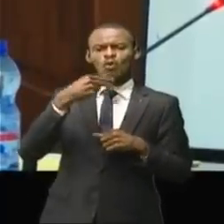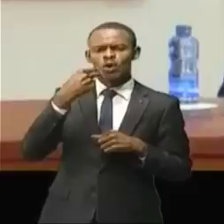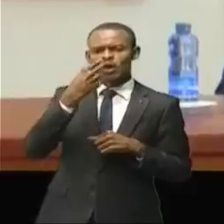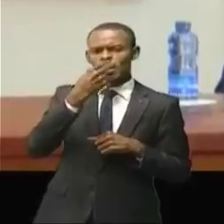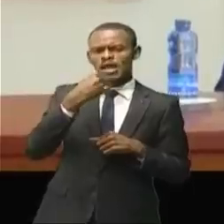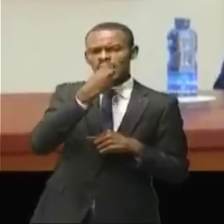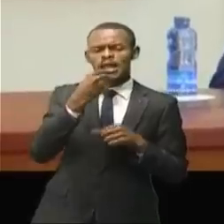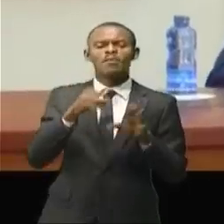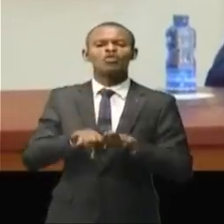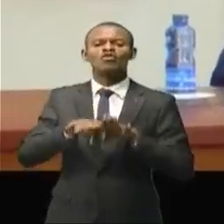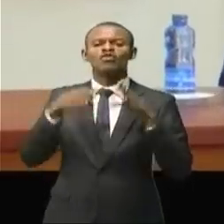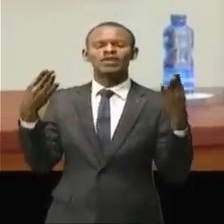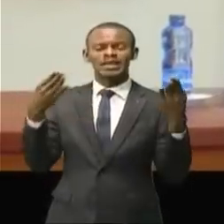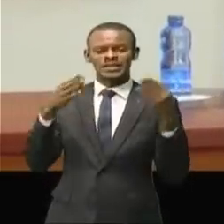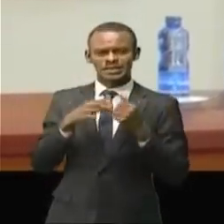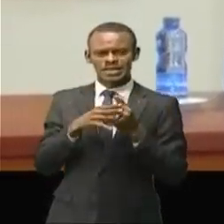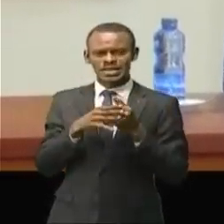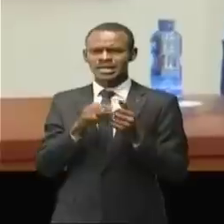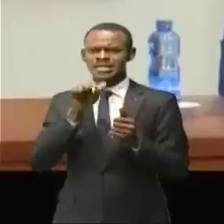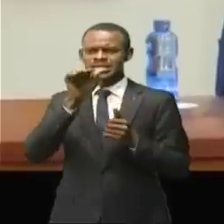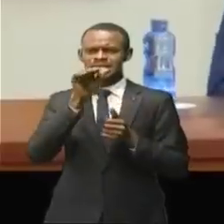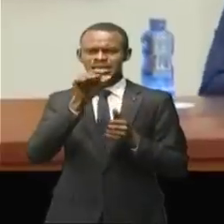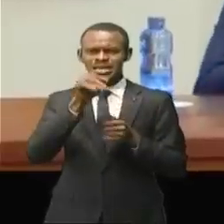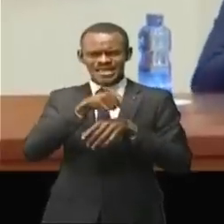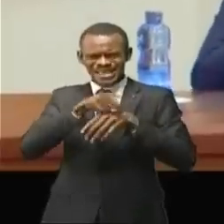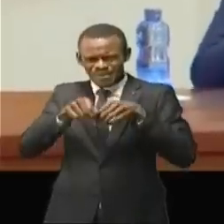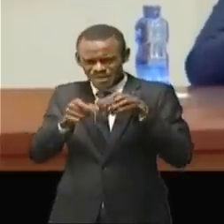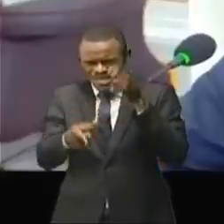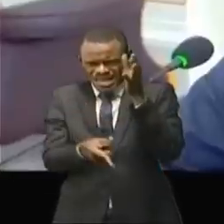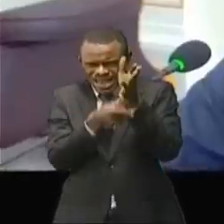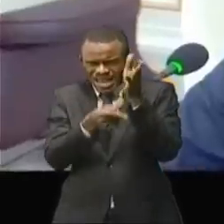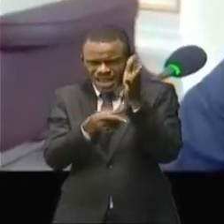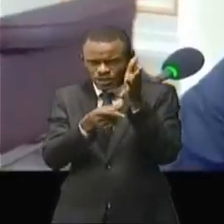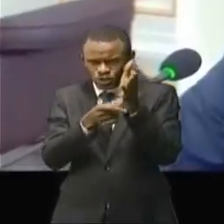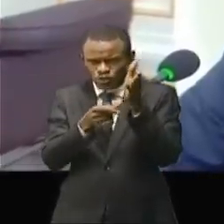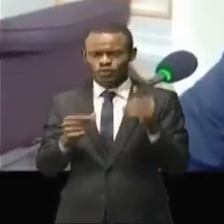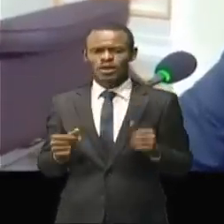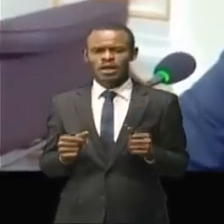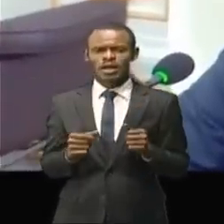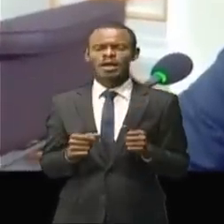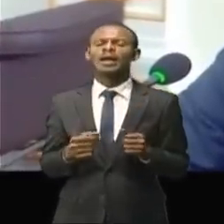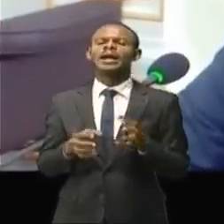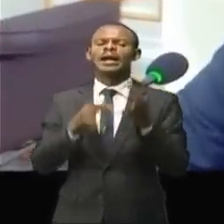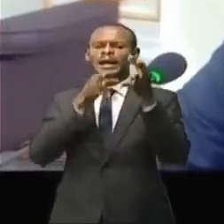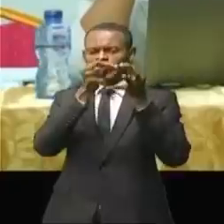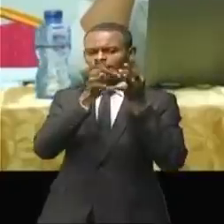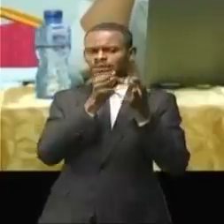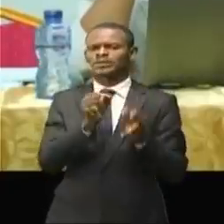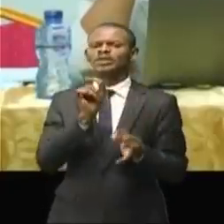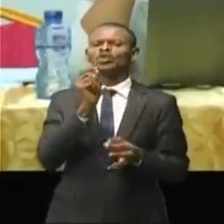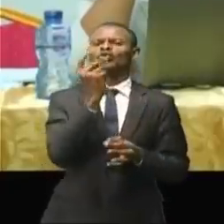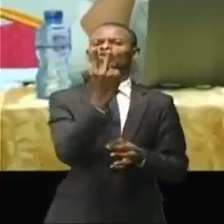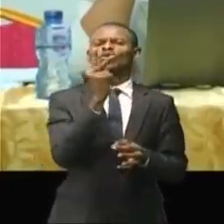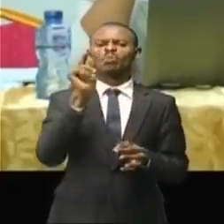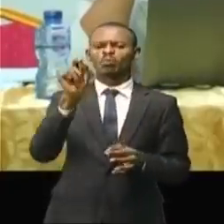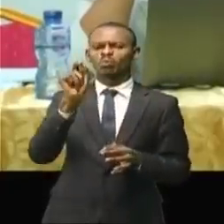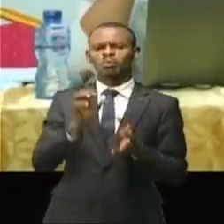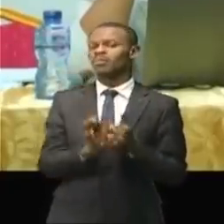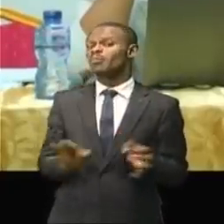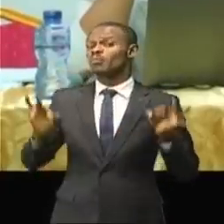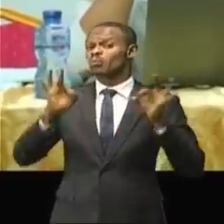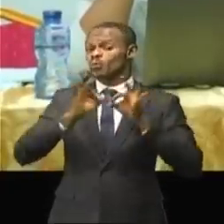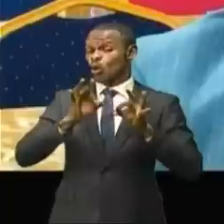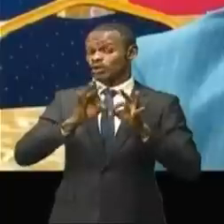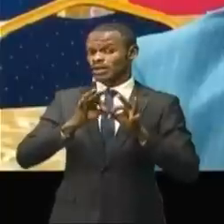financières André wamiso a relevé deux points majeurs ayant significativement marqué et même dérégler